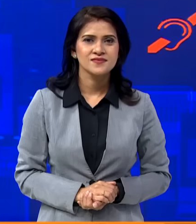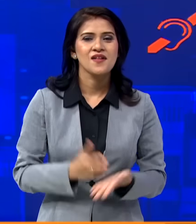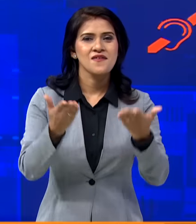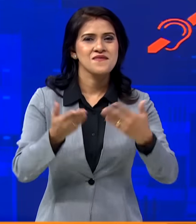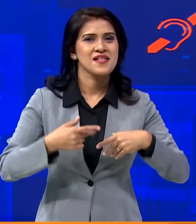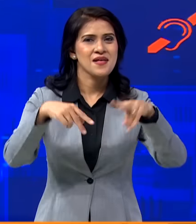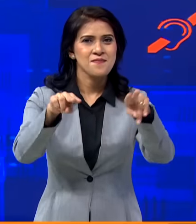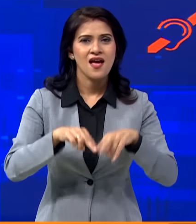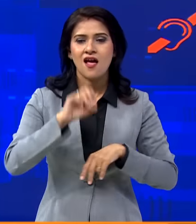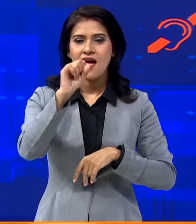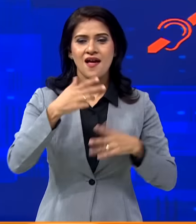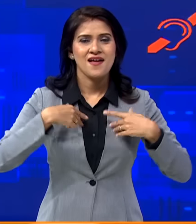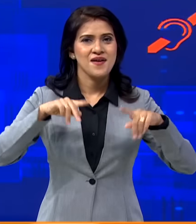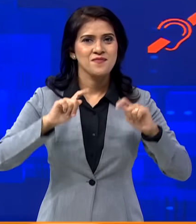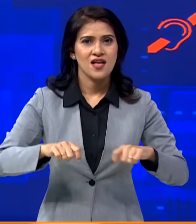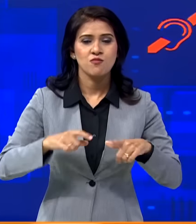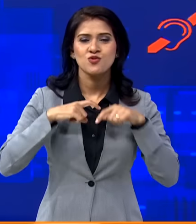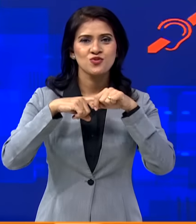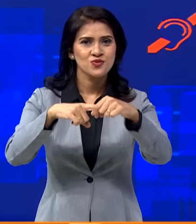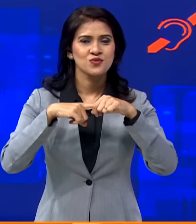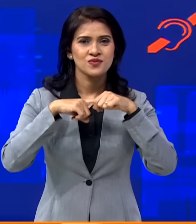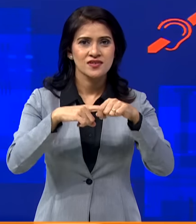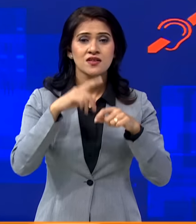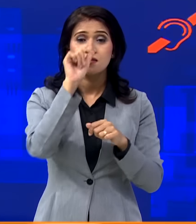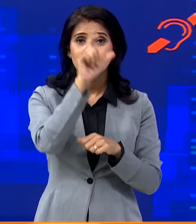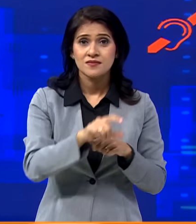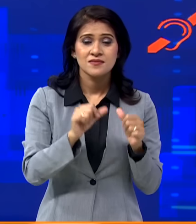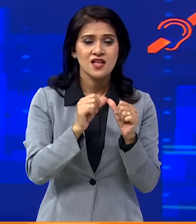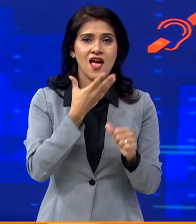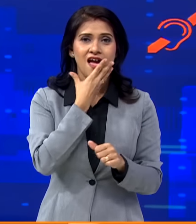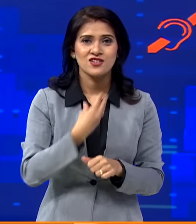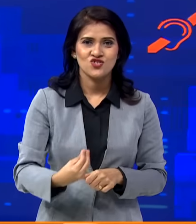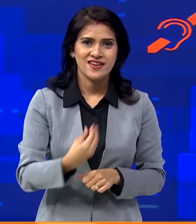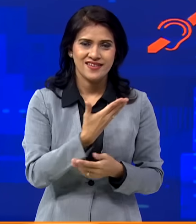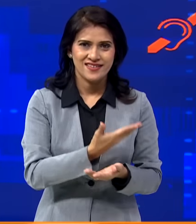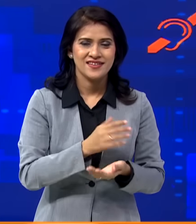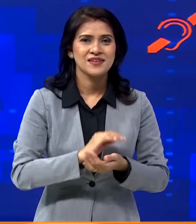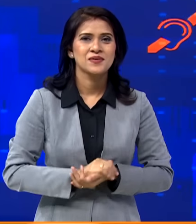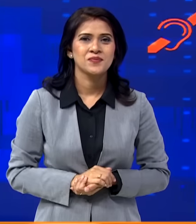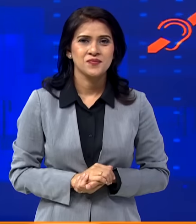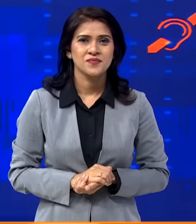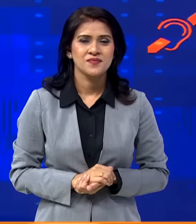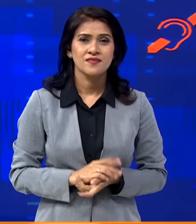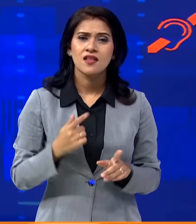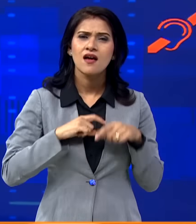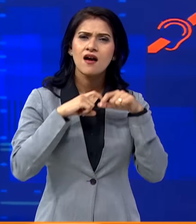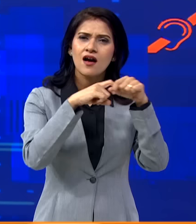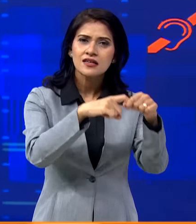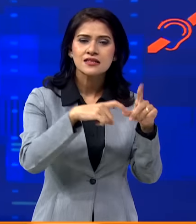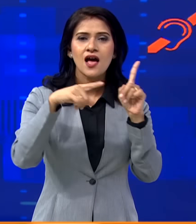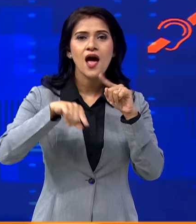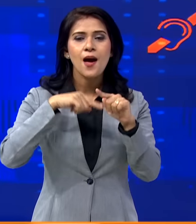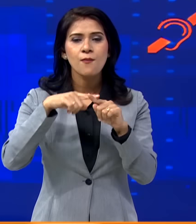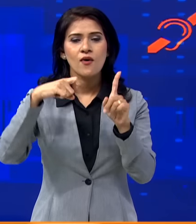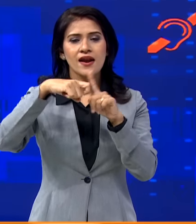वेलकम बैक आपके अदालत में आज हमने मुकदमा चलाया आचार्य प्रमोद कृष्णम पर हमने उनसे पूछा कलकी धाम के बारे